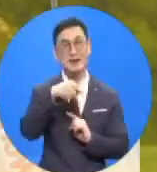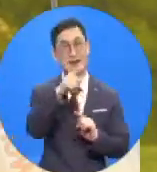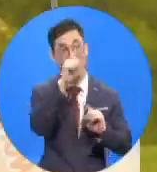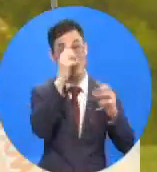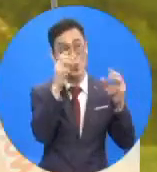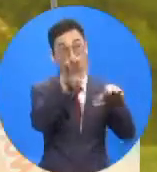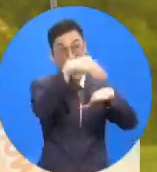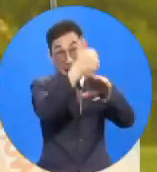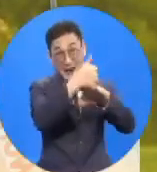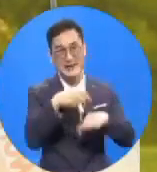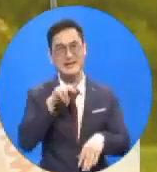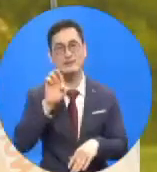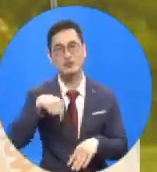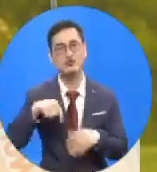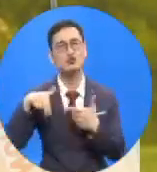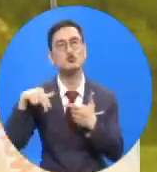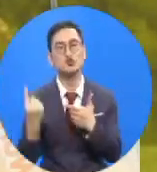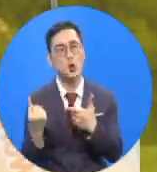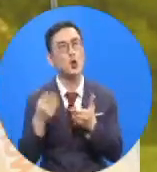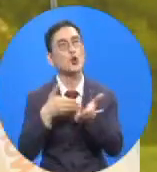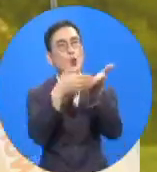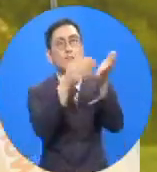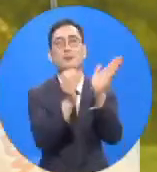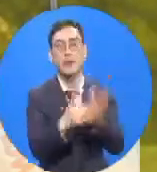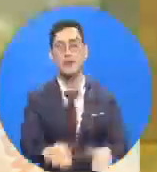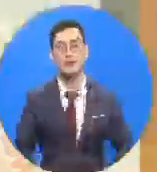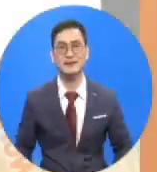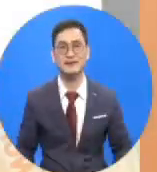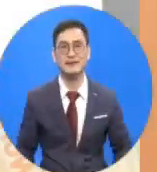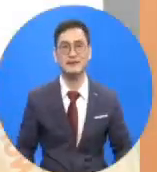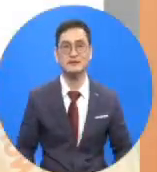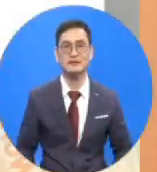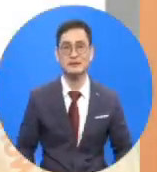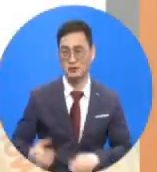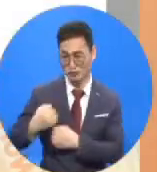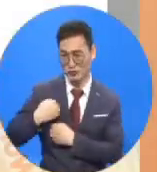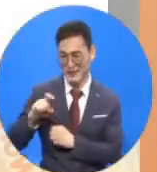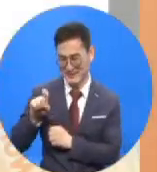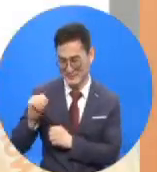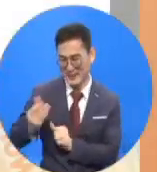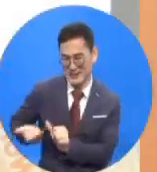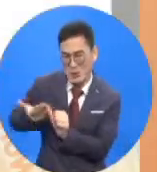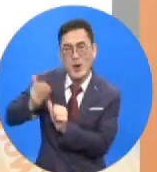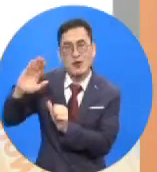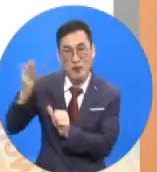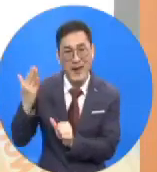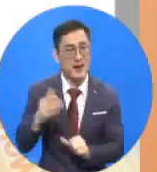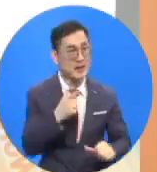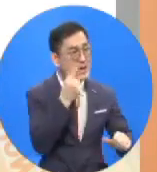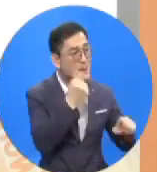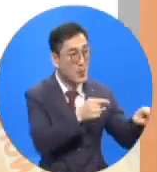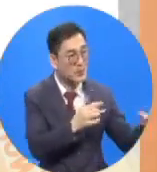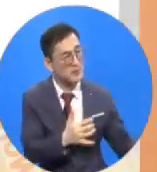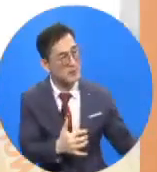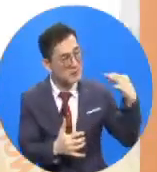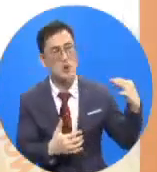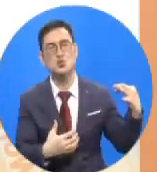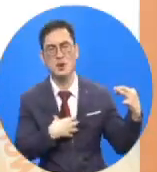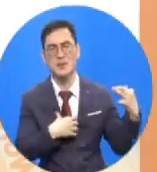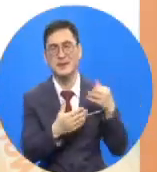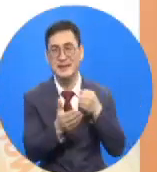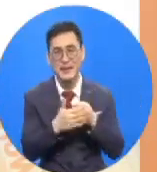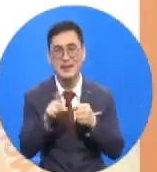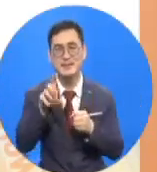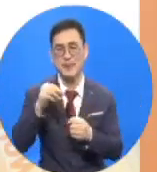한테 얘기 했었죠 예 그럼 싱 마냥 병서를 이야기 합니다 지금 일본이 아따 8 액운이 친구 말 우려가 있기 때문에